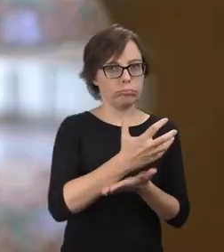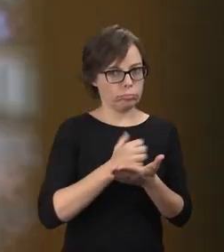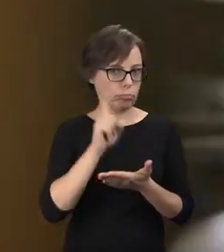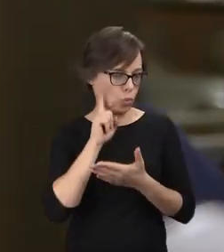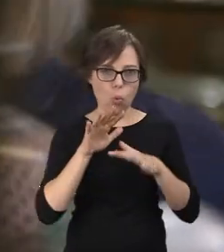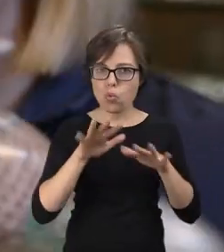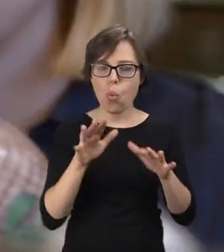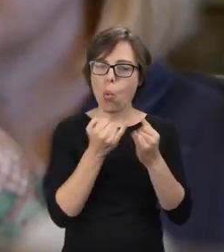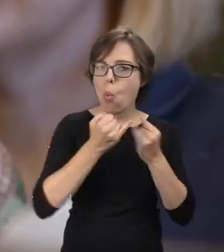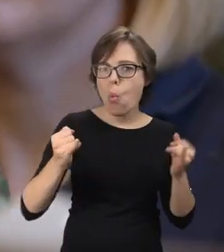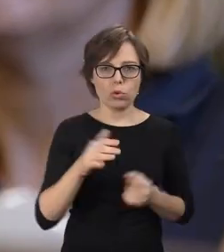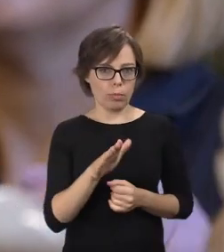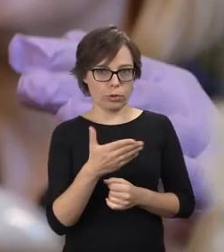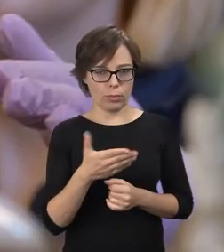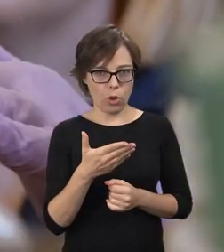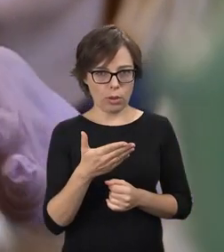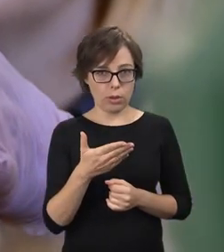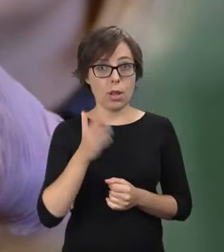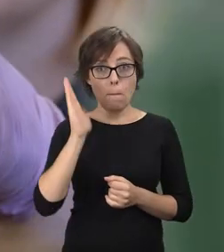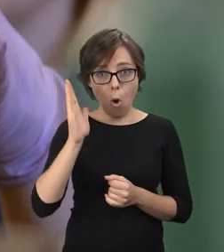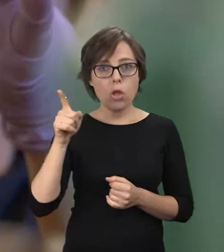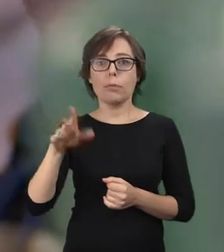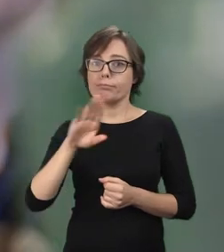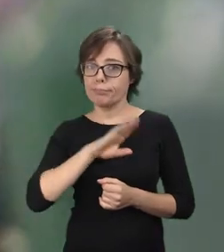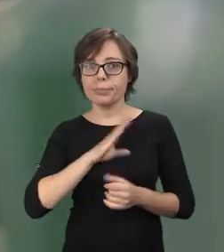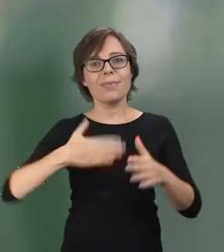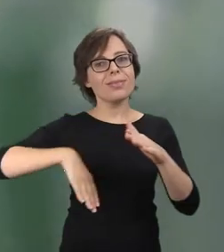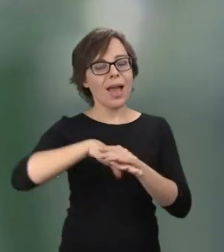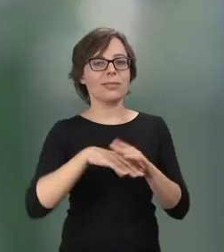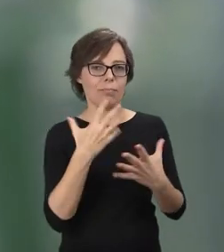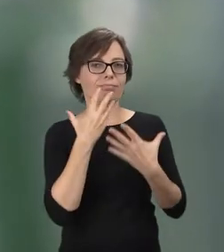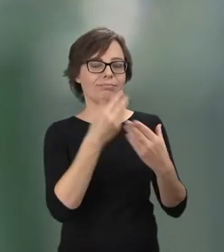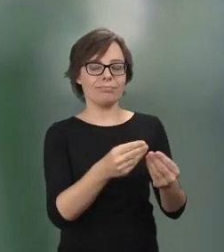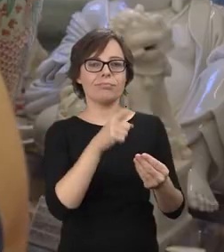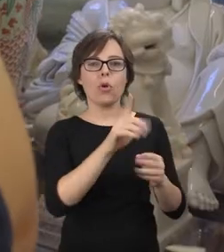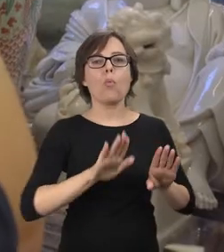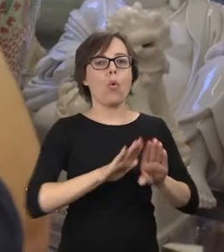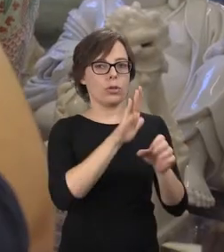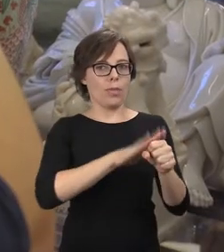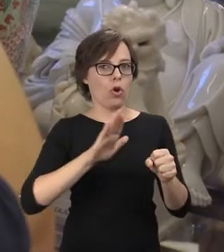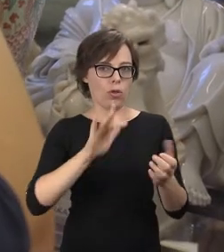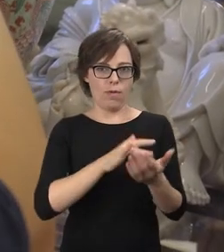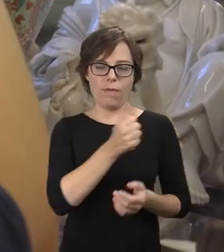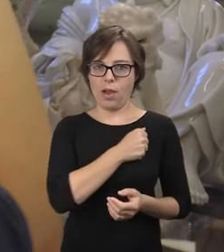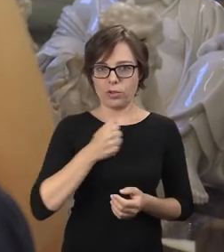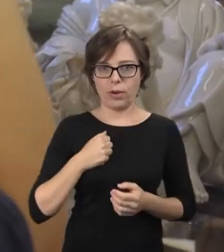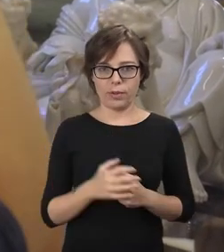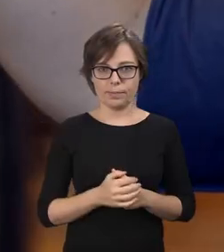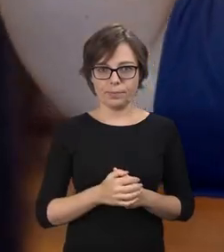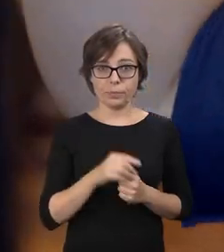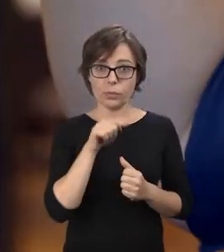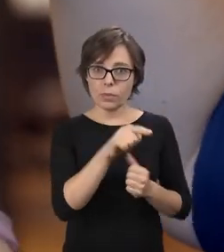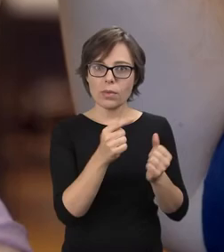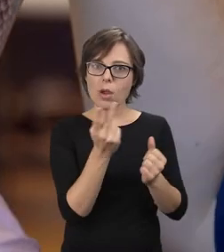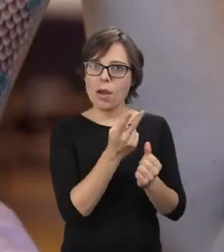spory zbiór przedmiotów, które zostały na mocy testamentu mistrza przekazane Muzeum Narodowemu w Warszawie.